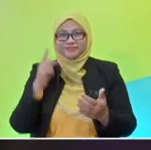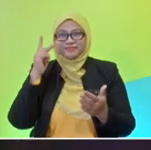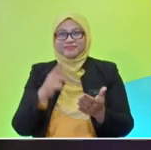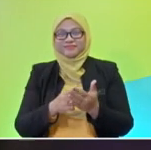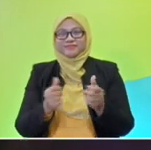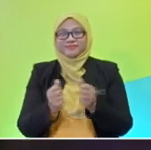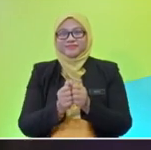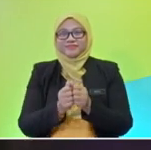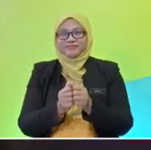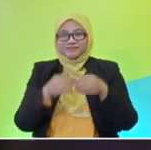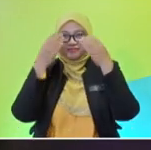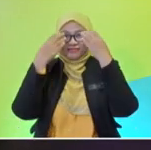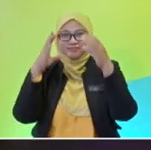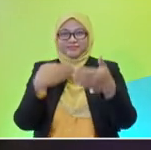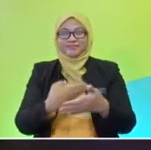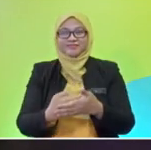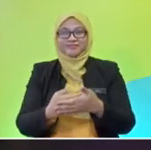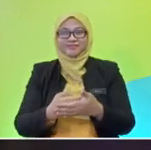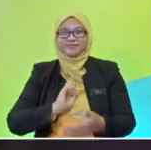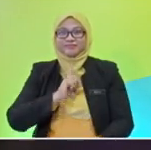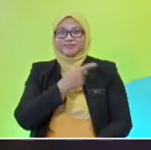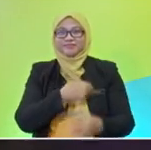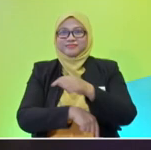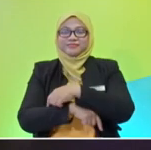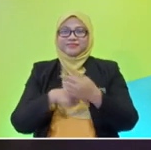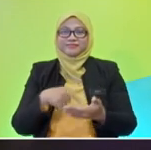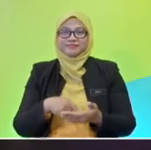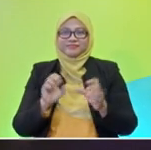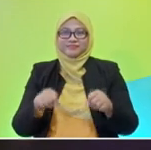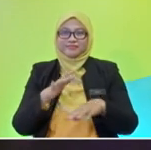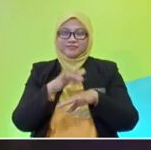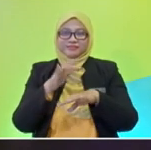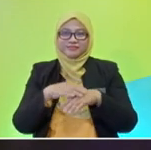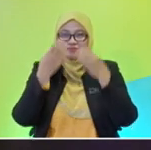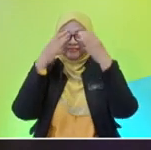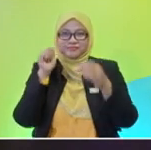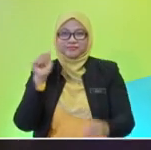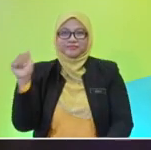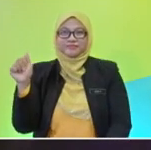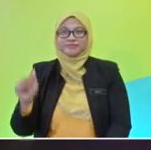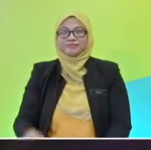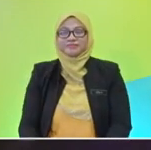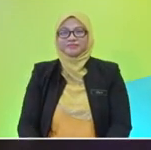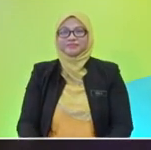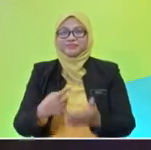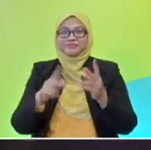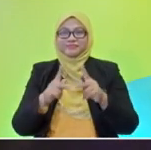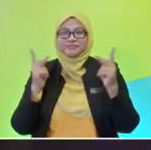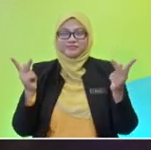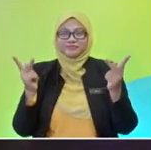penyampai kita yaitu Cikgu Akmal atau saya beli apa kabar Alhamdulillah sehat